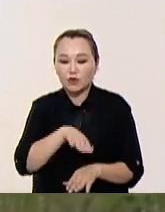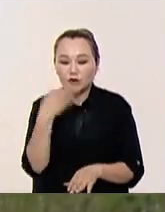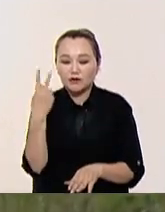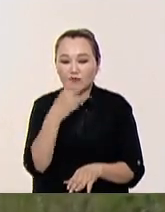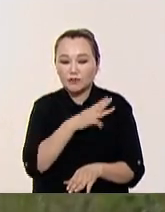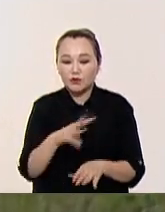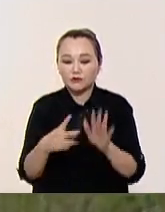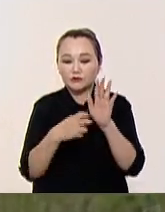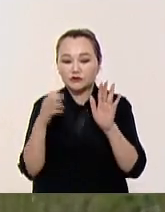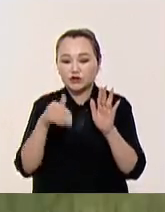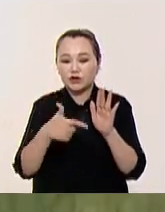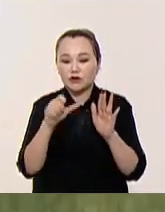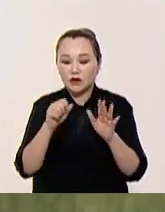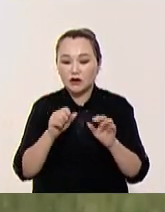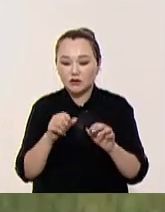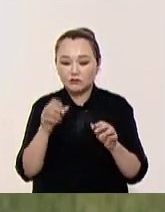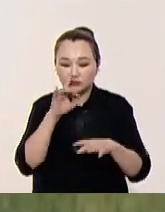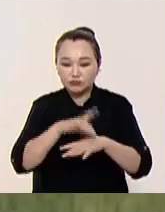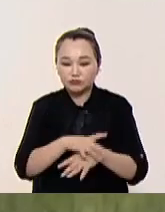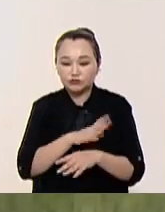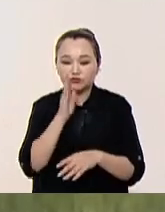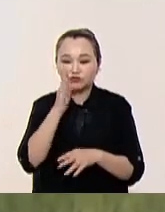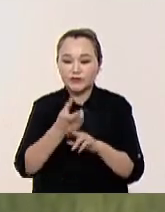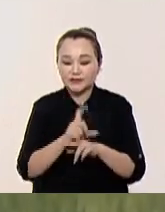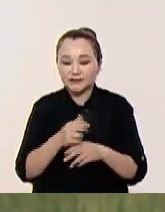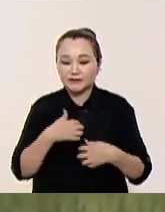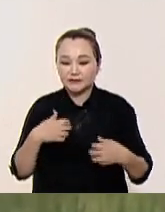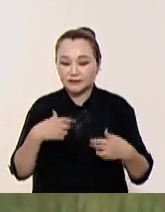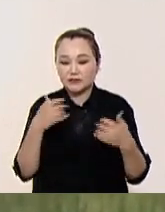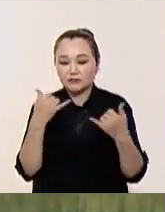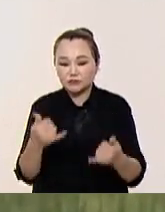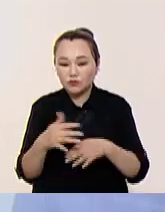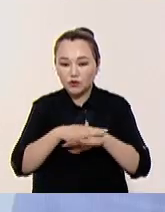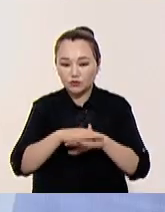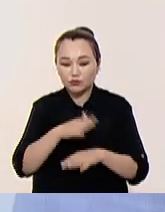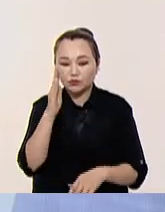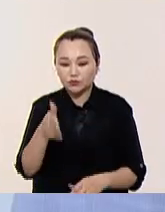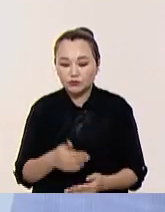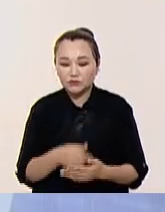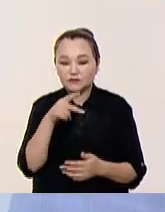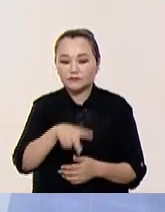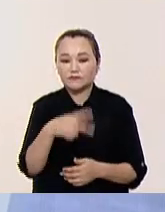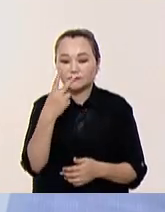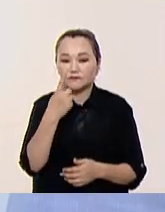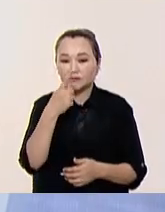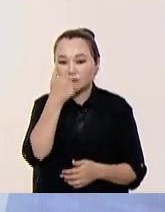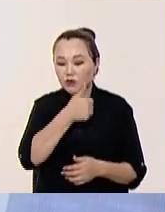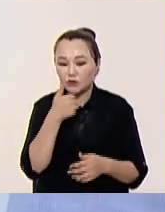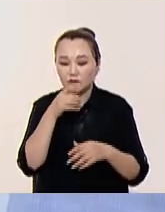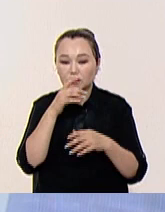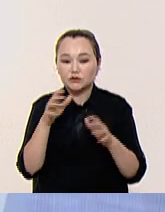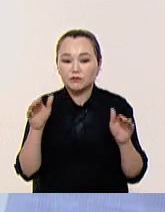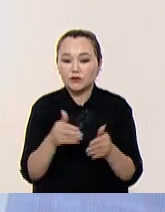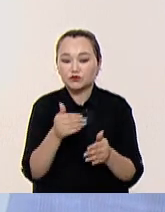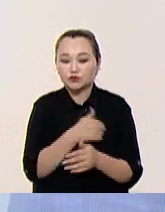2 700 000 гектар жайылым жер анықталған. Келешекте бұл жайылымдықтар халық игілігіне берілмекші. Жайлым тапшылығын азайту